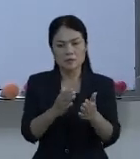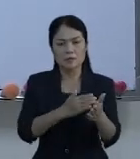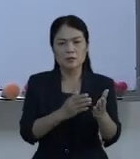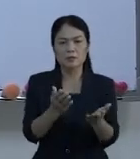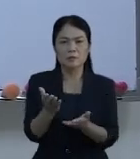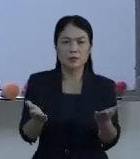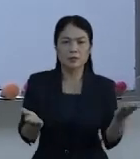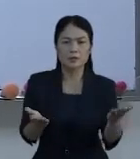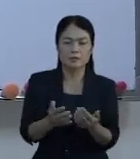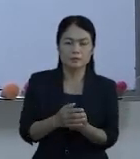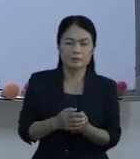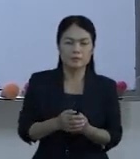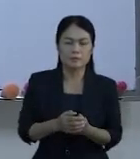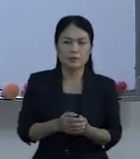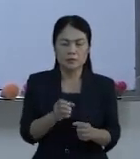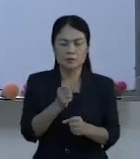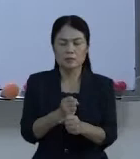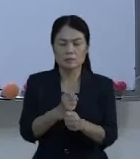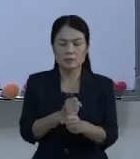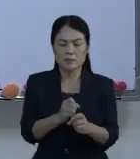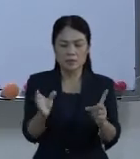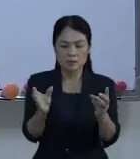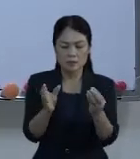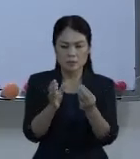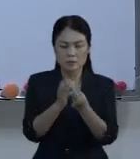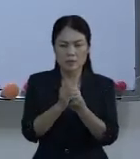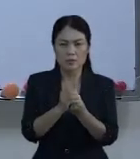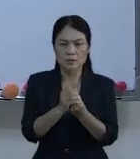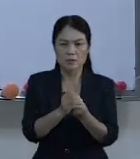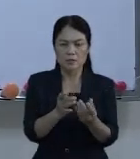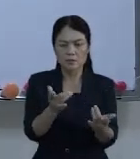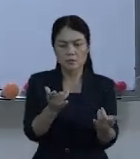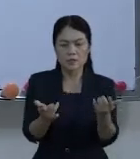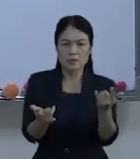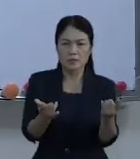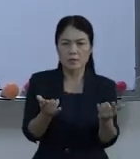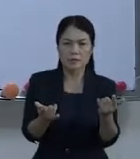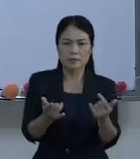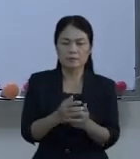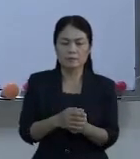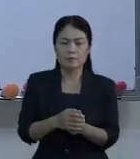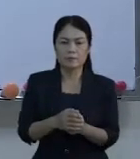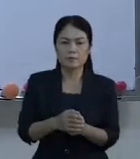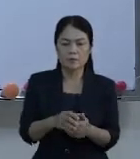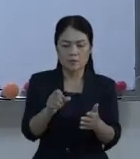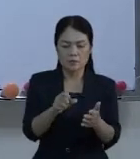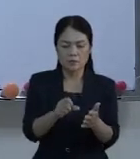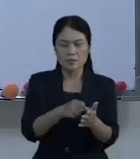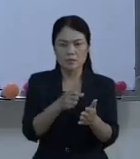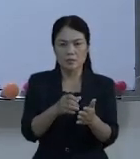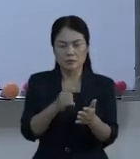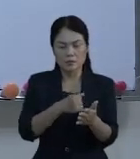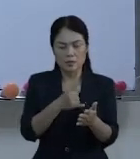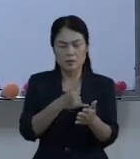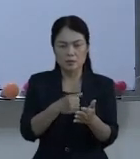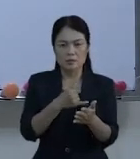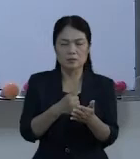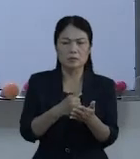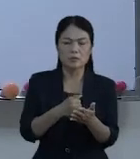thả cứ ở chùm nuôn nướng pro hai là con đấy ấy nghĩ sủa tròn trăm là con đấy